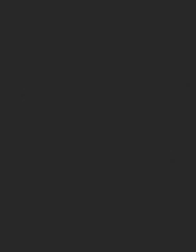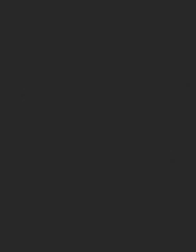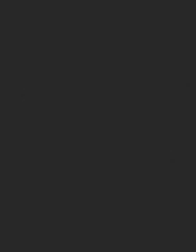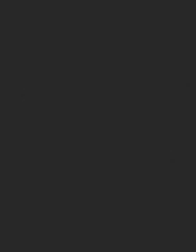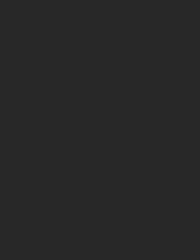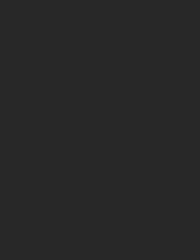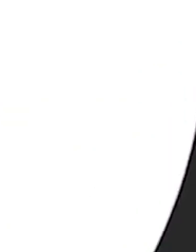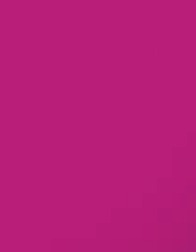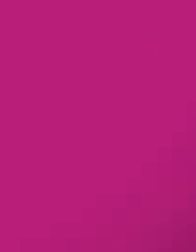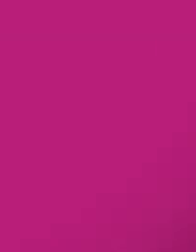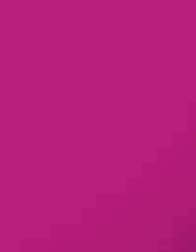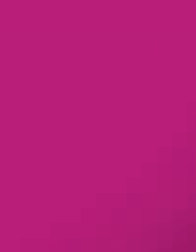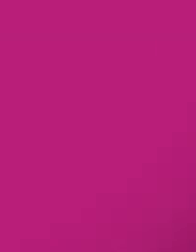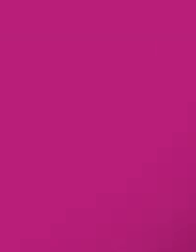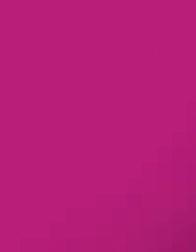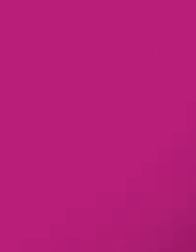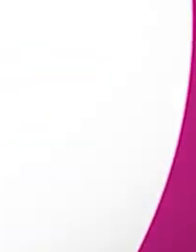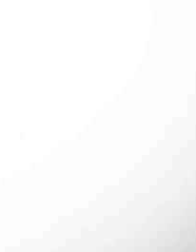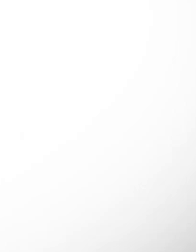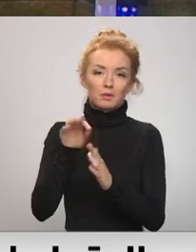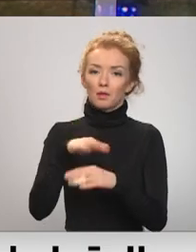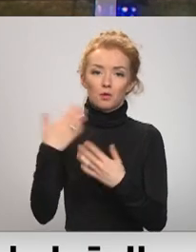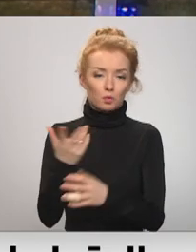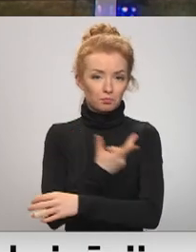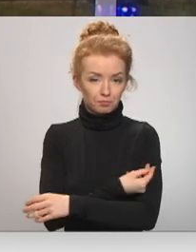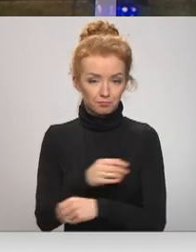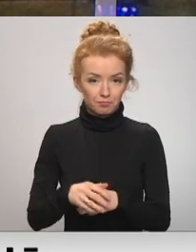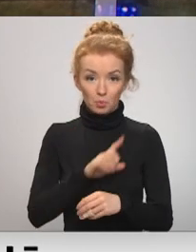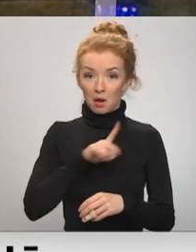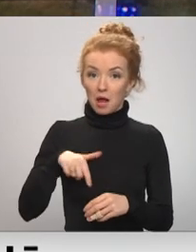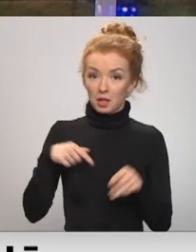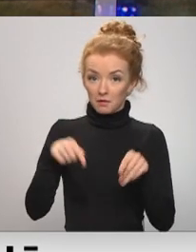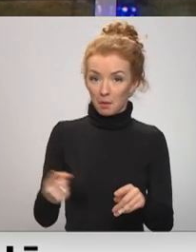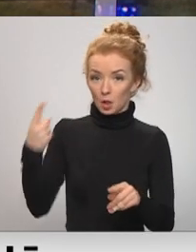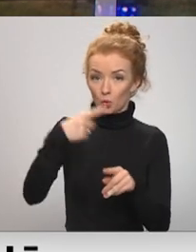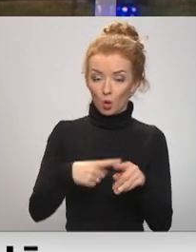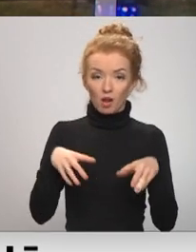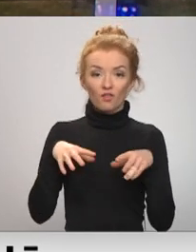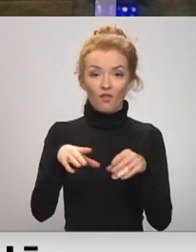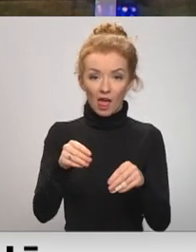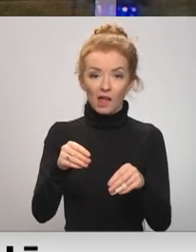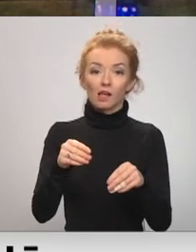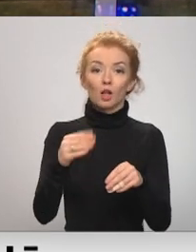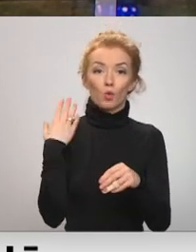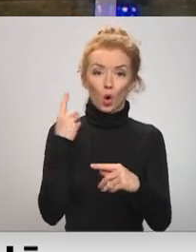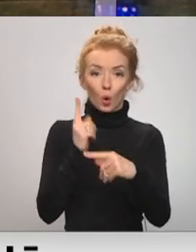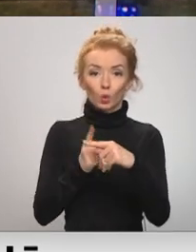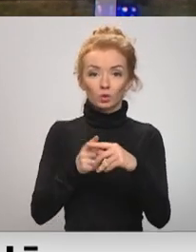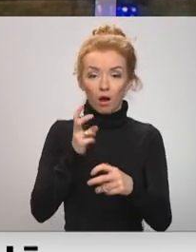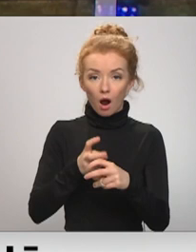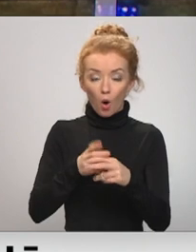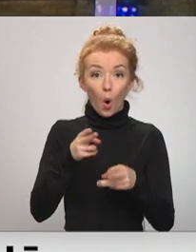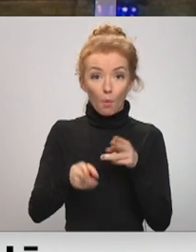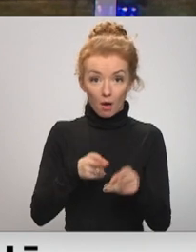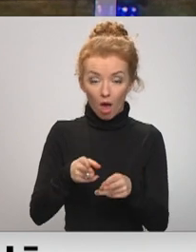Re, viss ēters ir te! Bet Latvijā pirmo reizi veikta krusta kaula operācija, kuras laikā